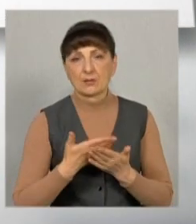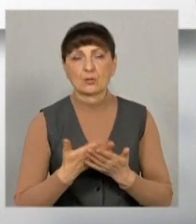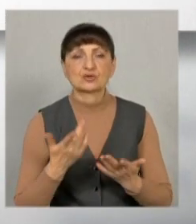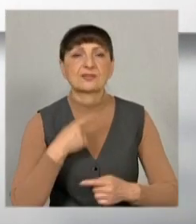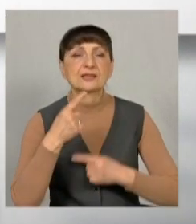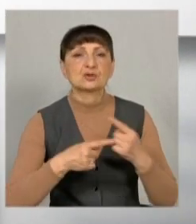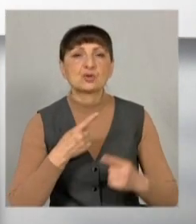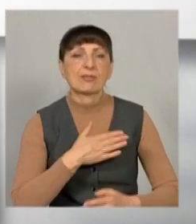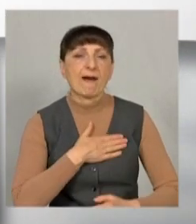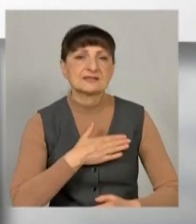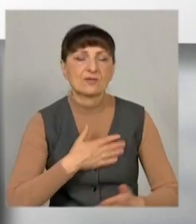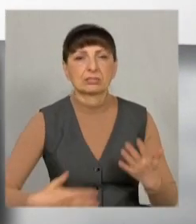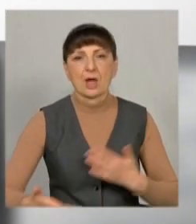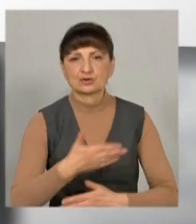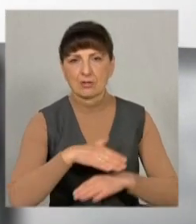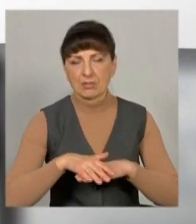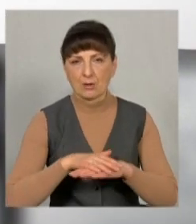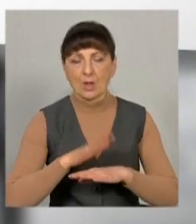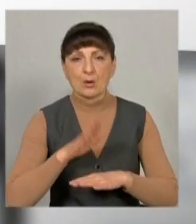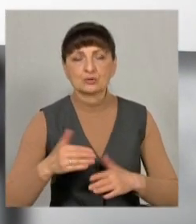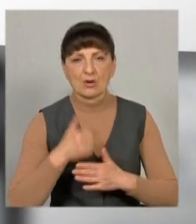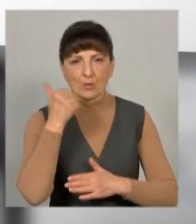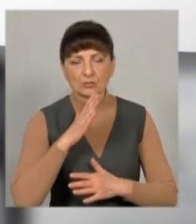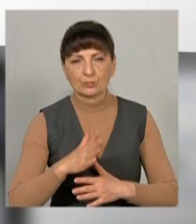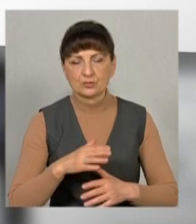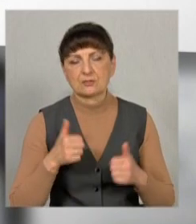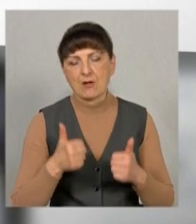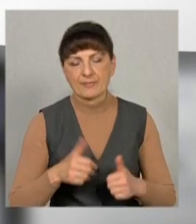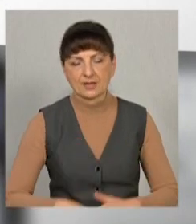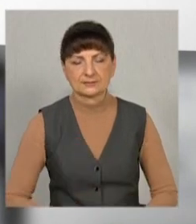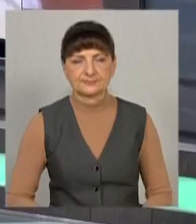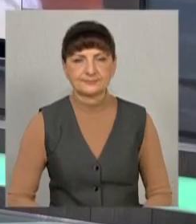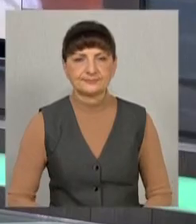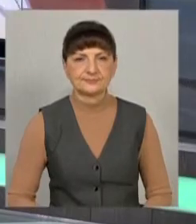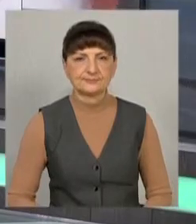традиционной отзывчивости нашего народа. Пусть Новый год будет благодатным.